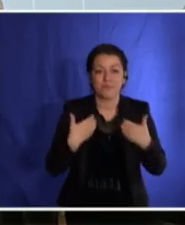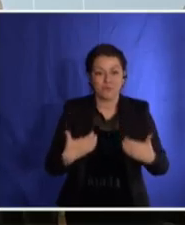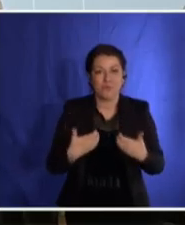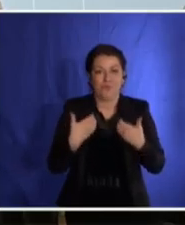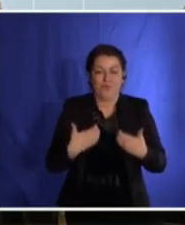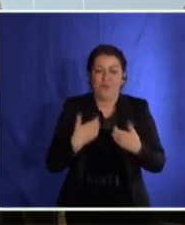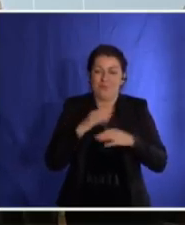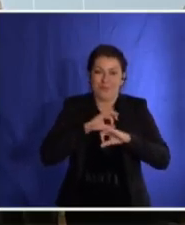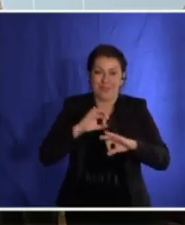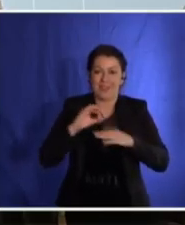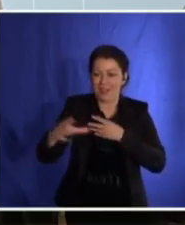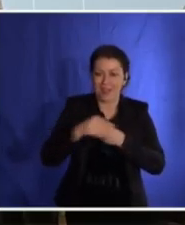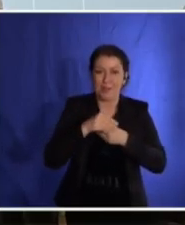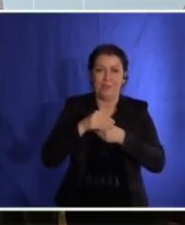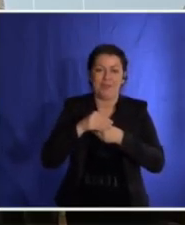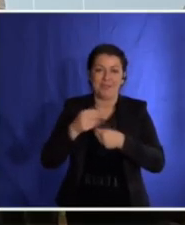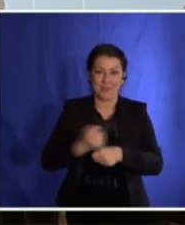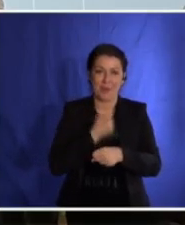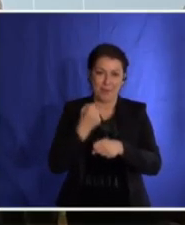Arbeit.